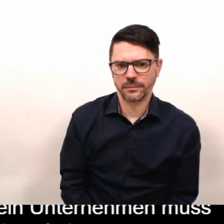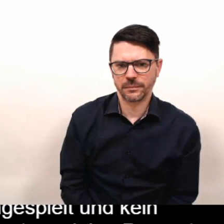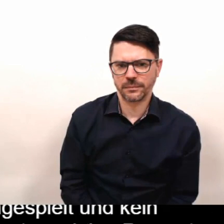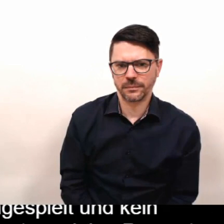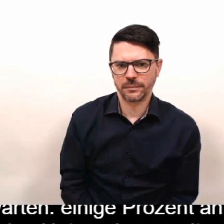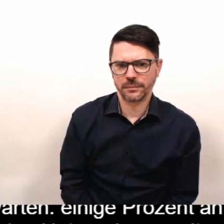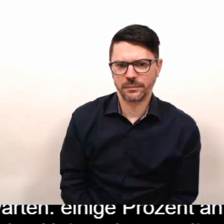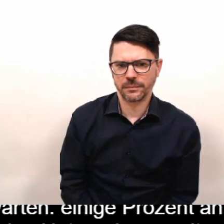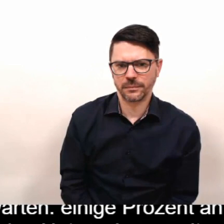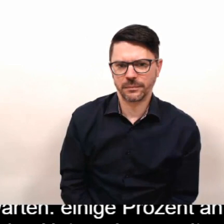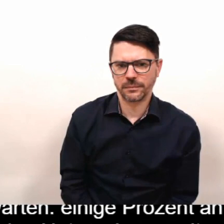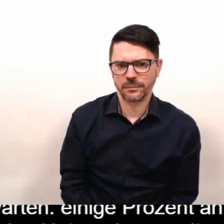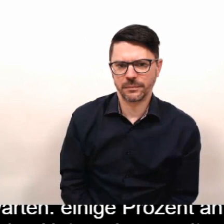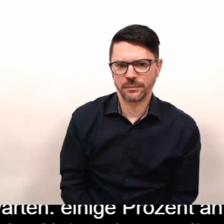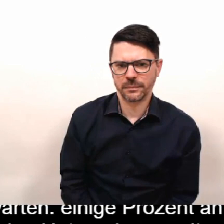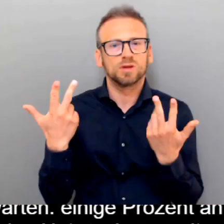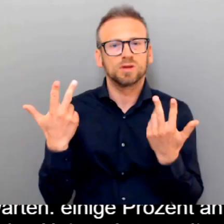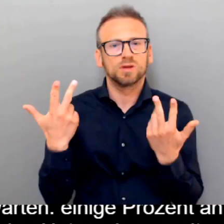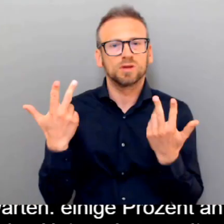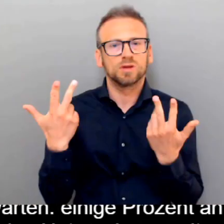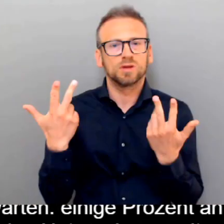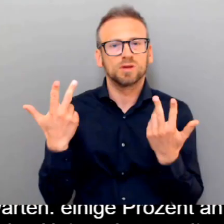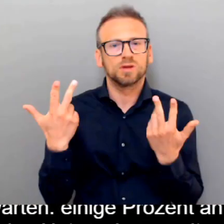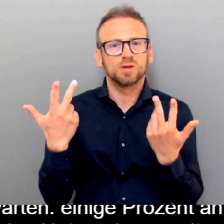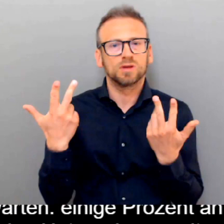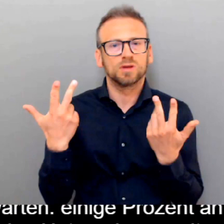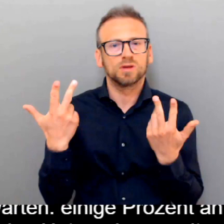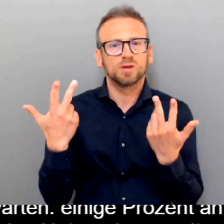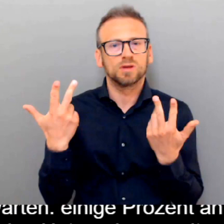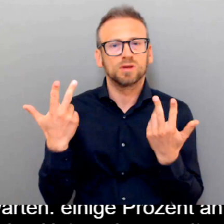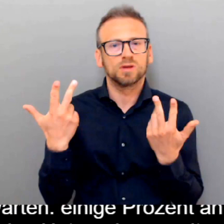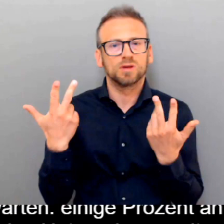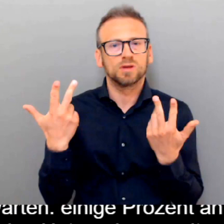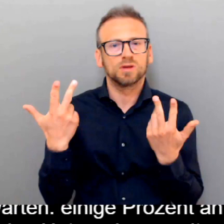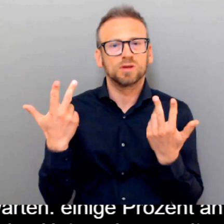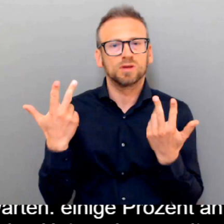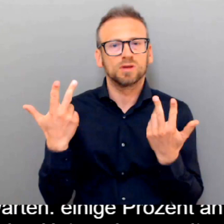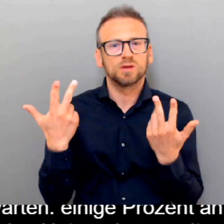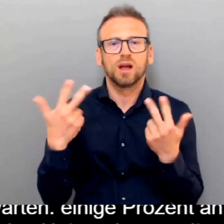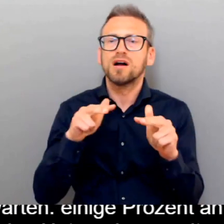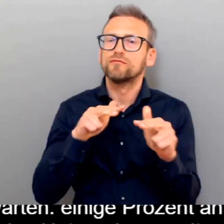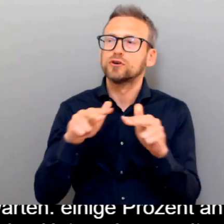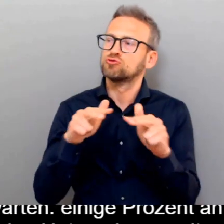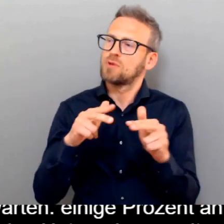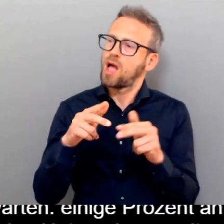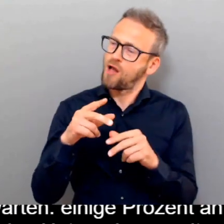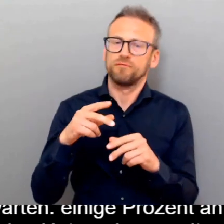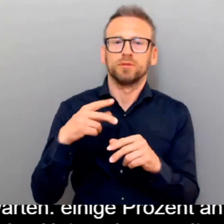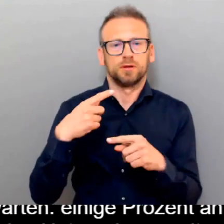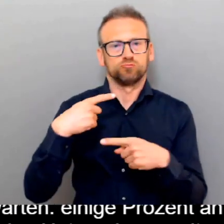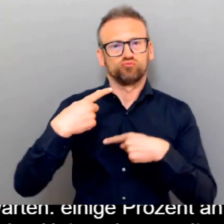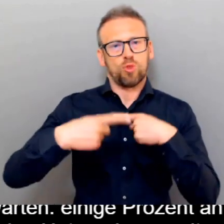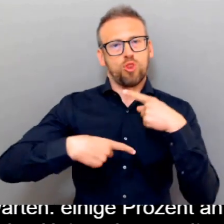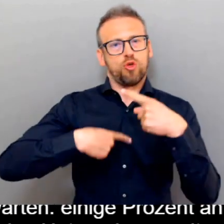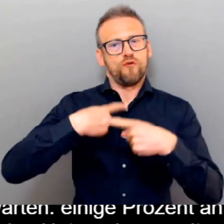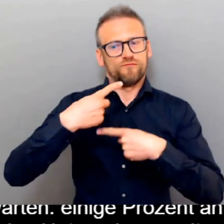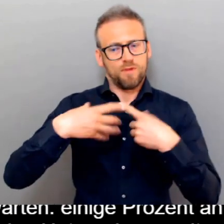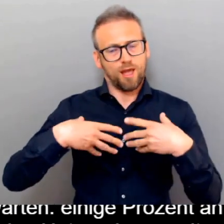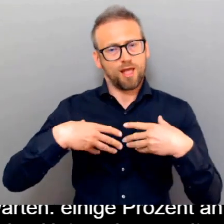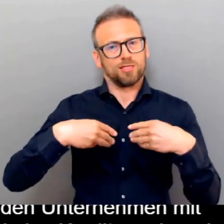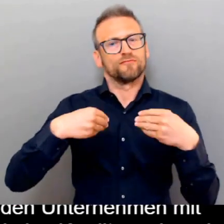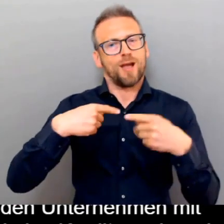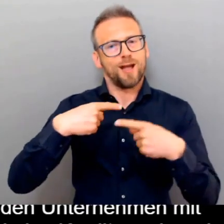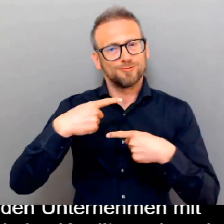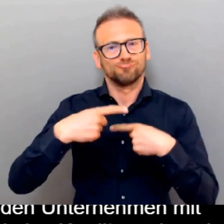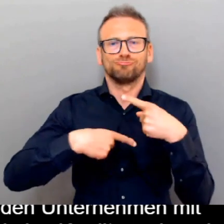als vor sechs bis acht Wochen. Die Menschen sind deutlich zuversichtlicher und genau das gilt es auch jetzt seitens der